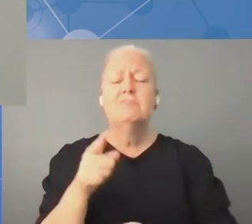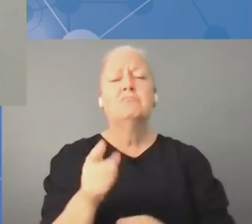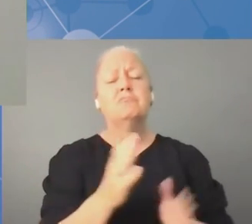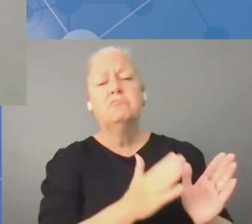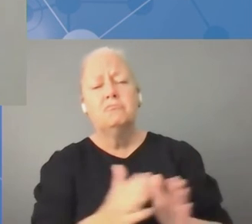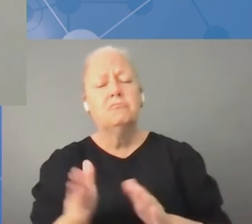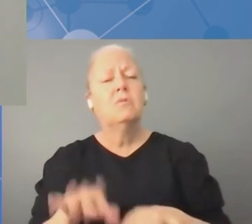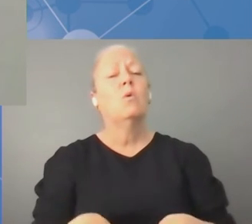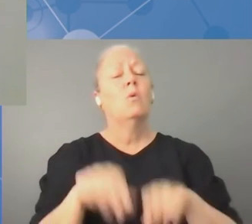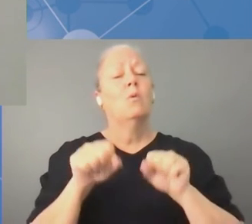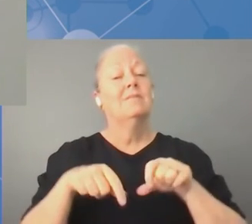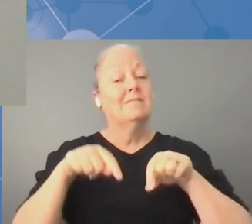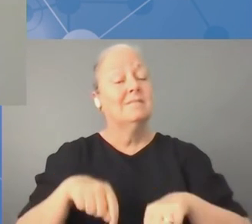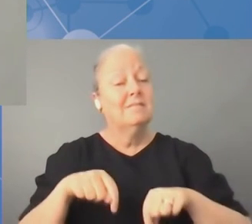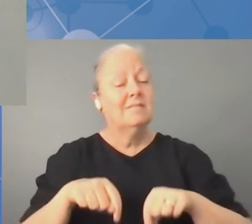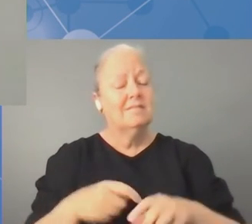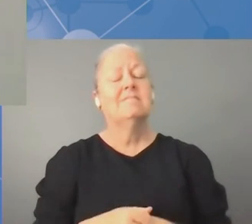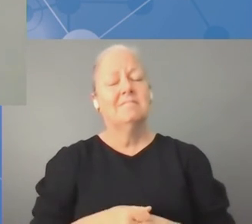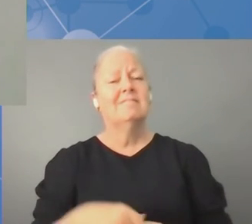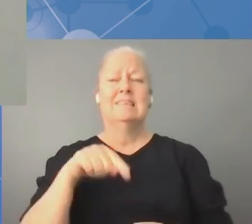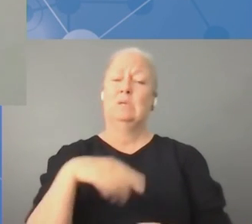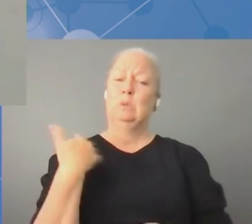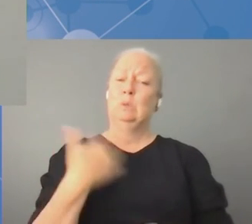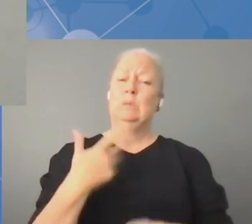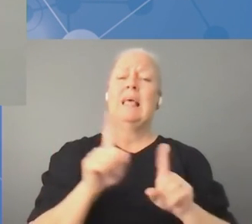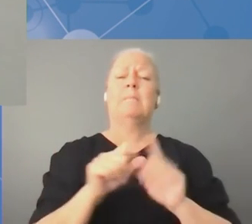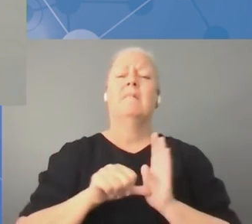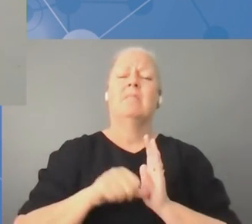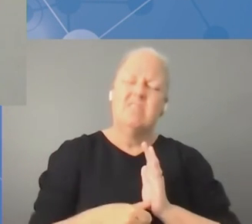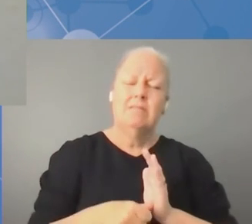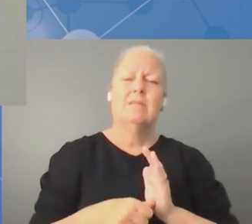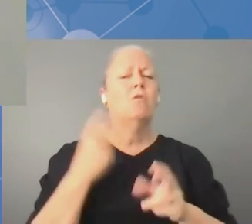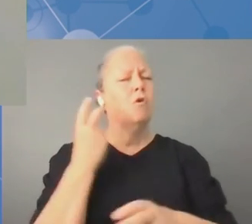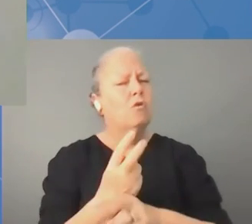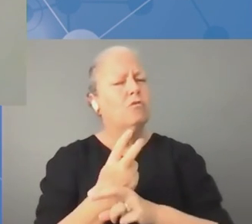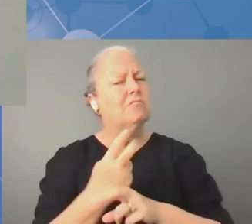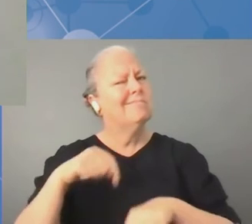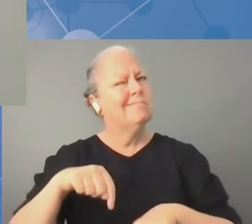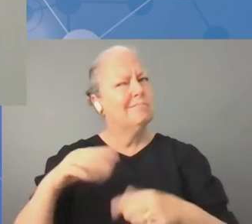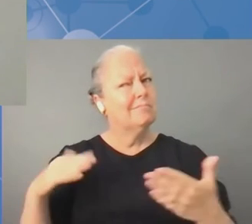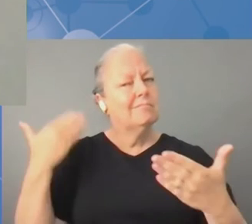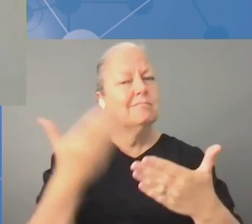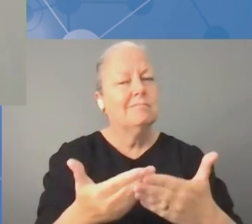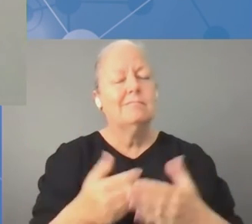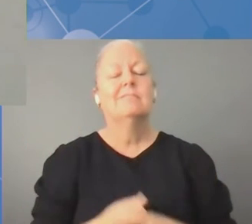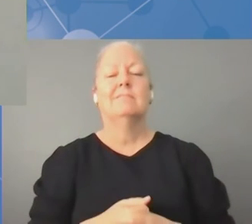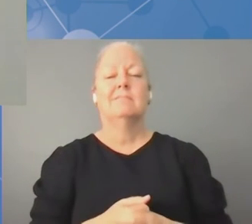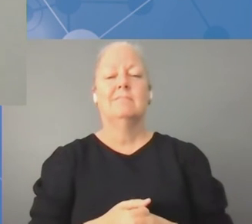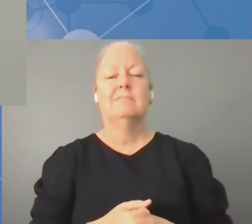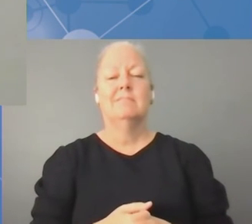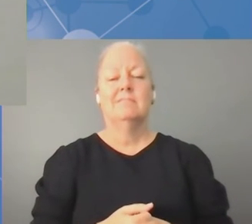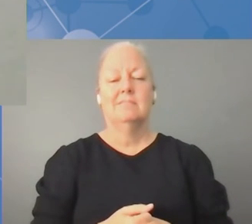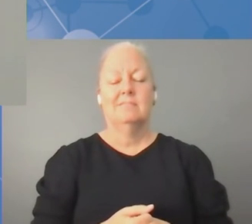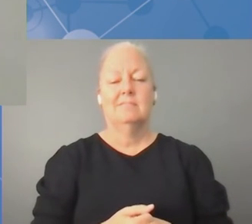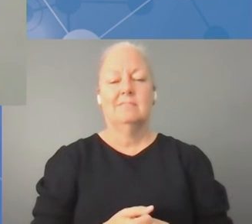поздравить хозяев с организацией этой конференции в гибридной модели